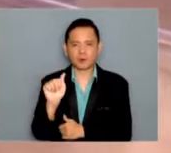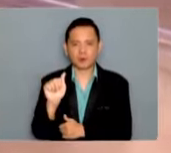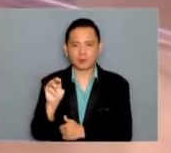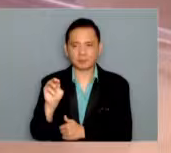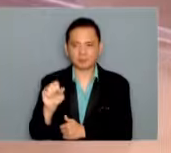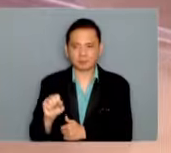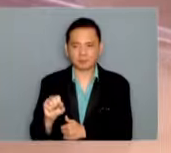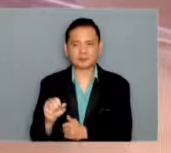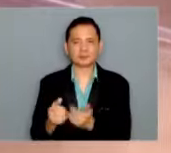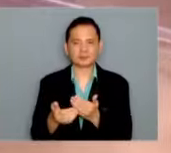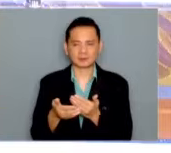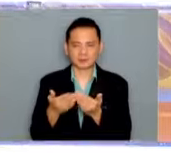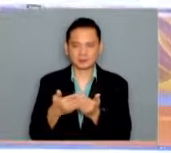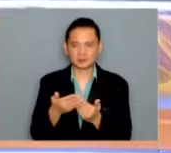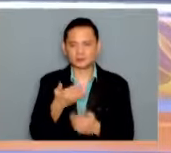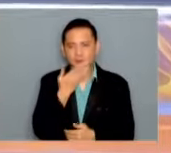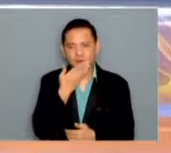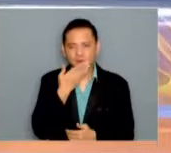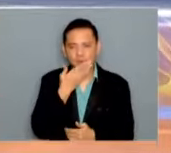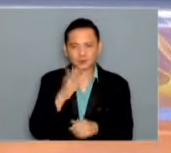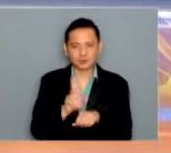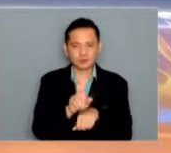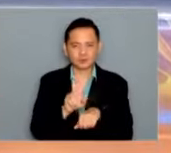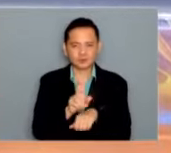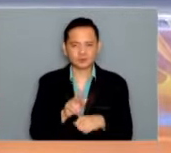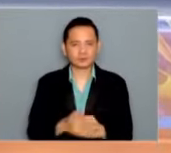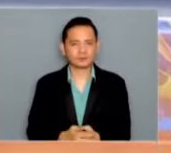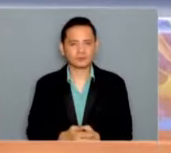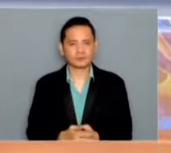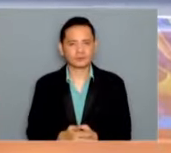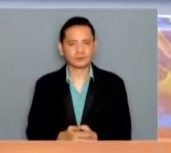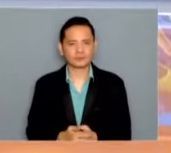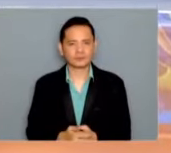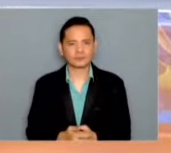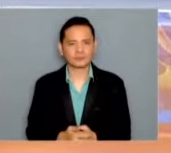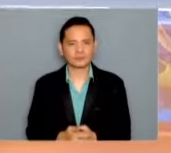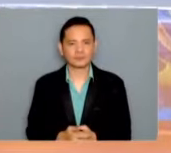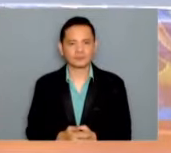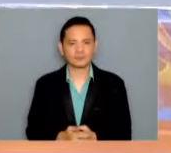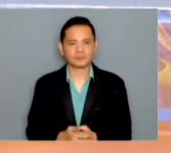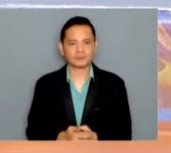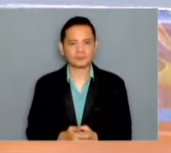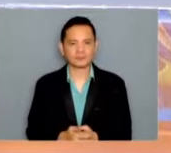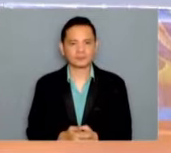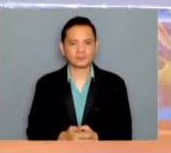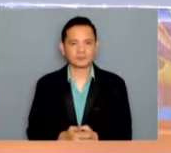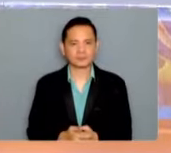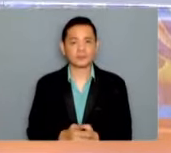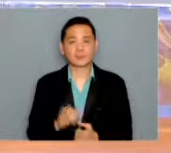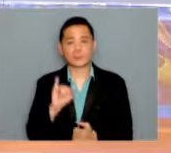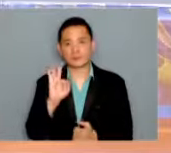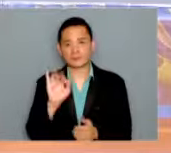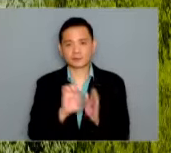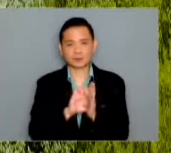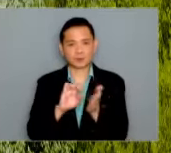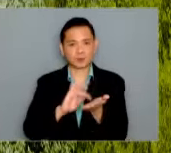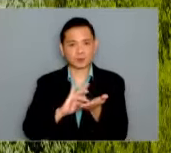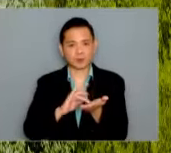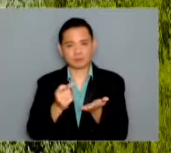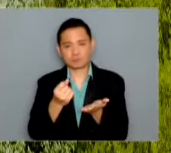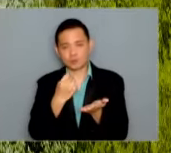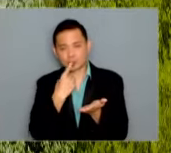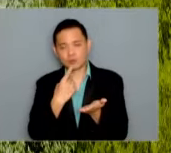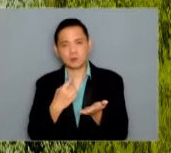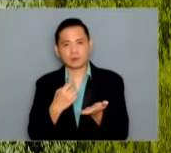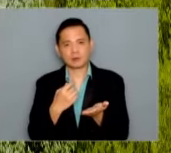sugar. Okay. Yan. Pero yun yung ginagawa natin kasi kung lalo kunyari ay naka gamot sila, pwede kasing bumagsak ng bagsak na